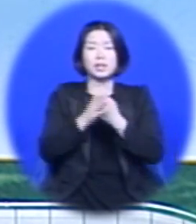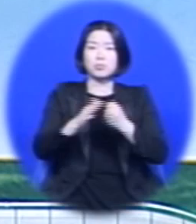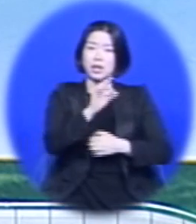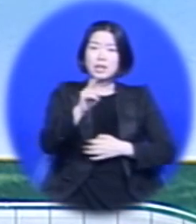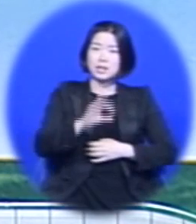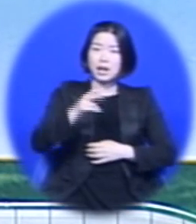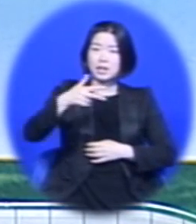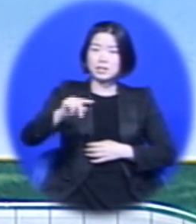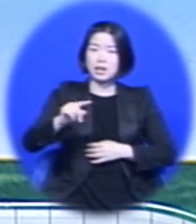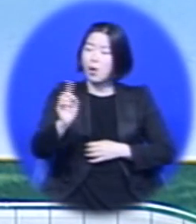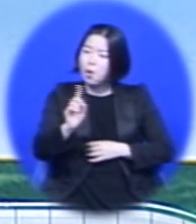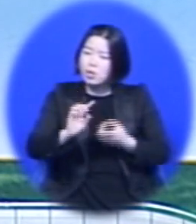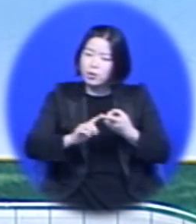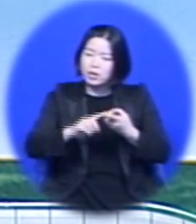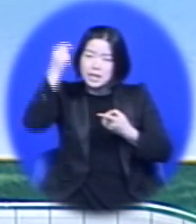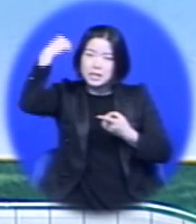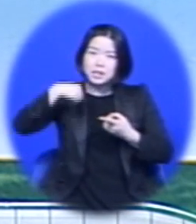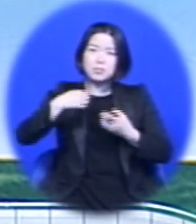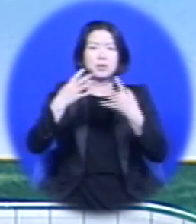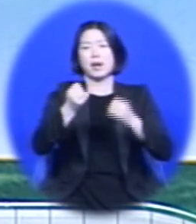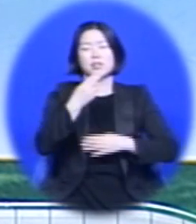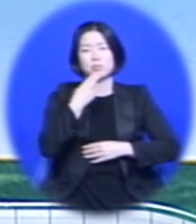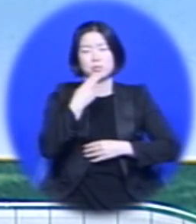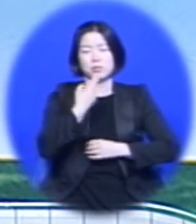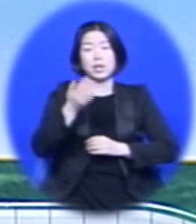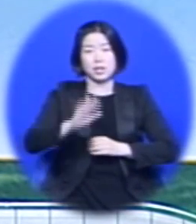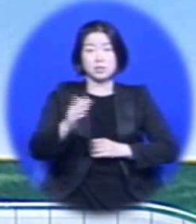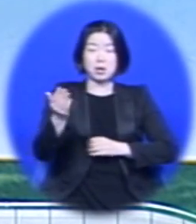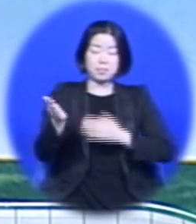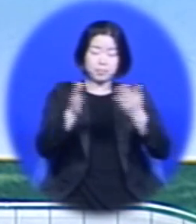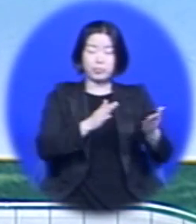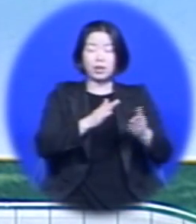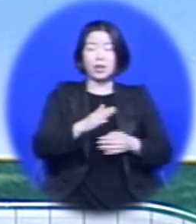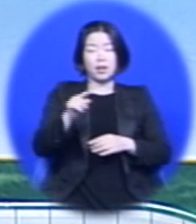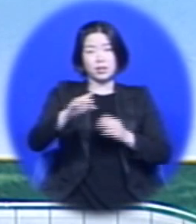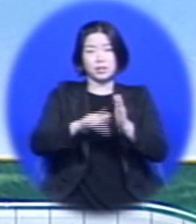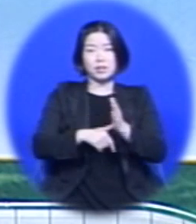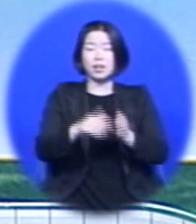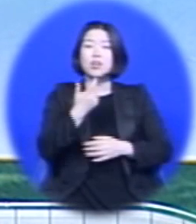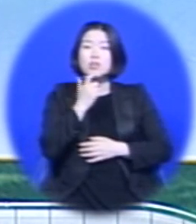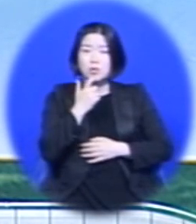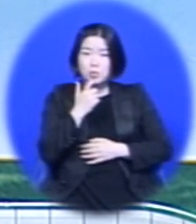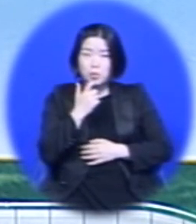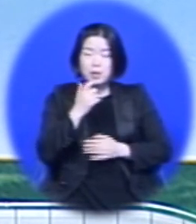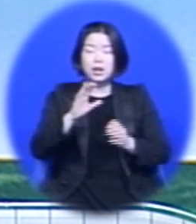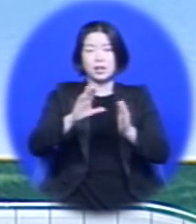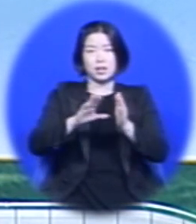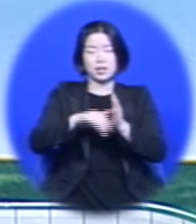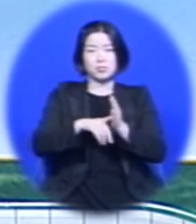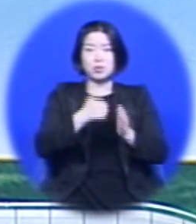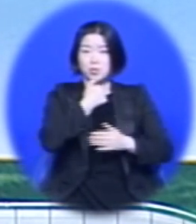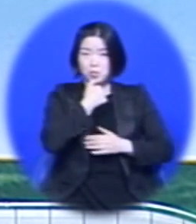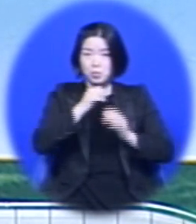어떤 것인지에 대한 느낌이 잘 없지만, 이때 당시에 유대나라와 로마에는